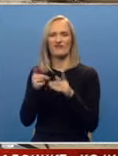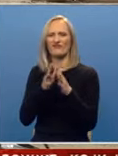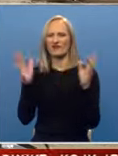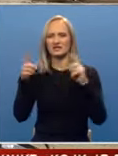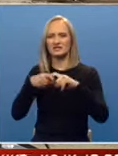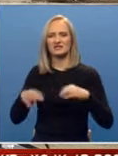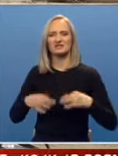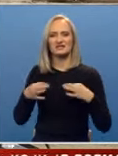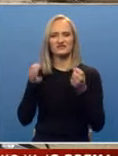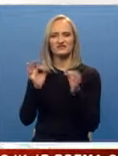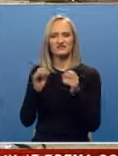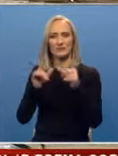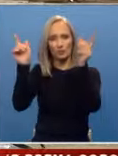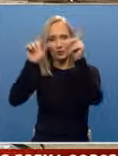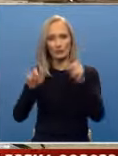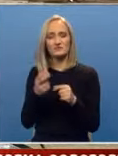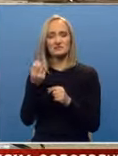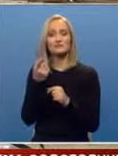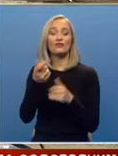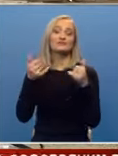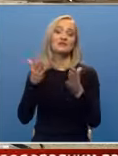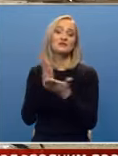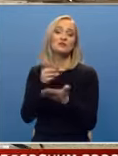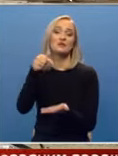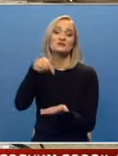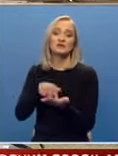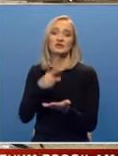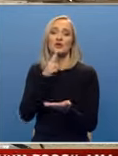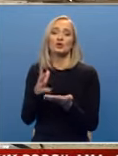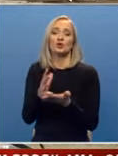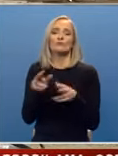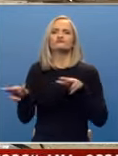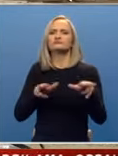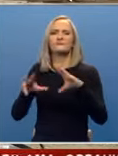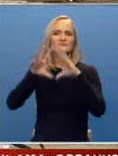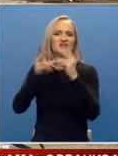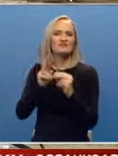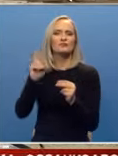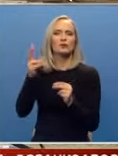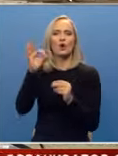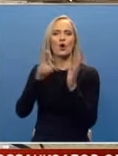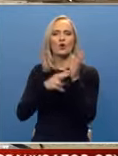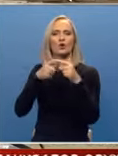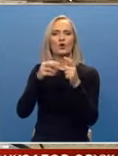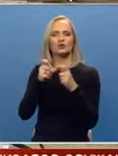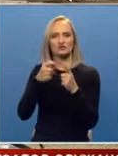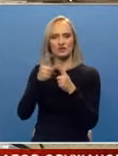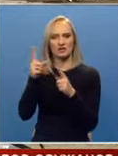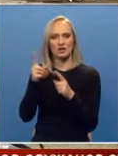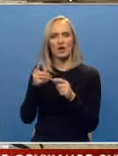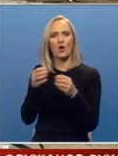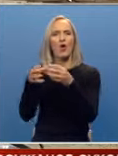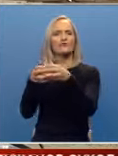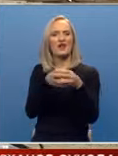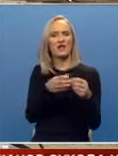za zdravstveni sistem u Republici Srpskoj, a ovo će upravo biti onaj centar koji će koordinisati sa svim drugim onkološkim